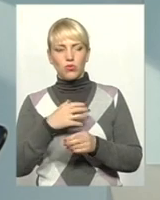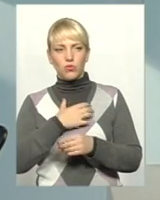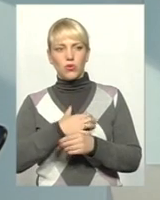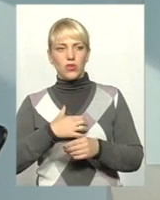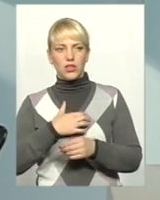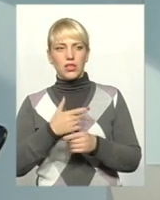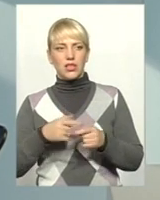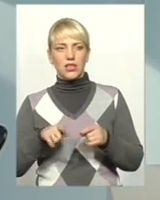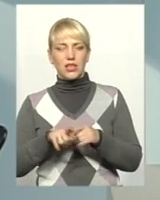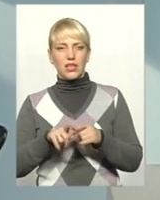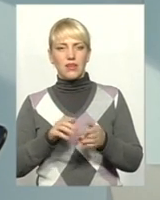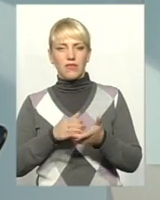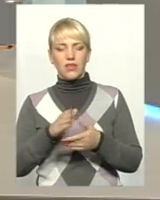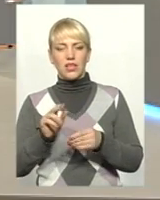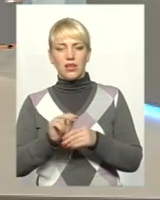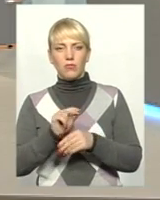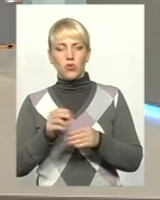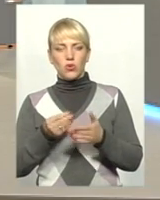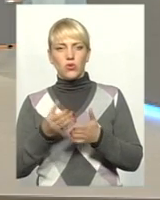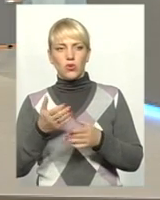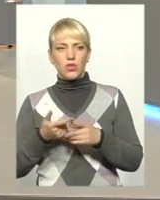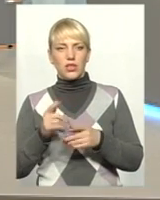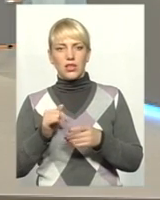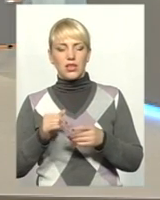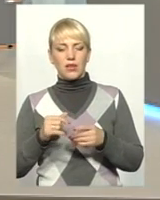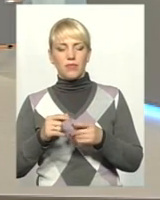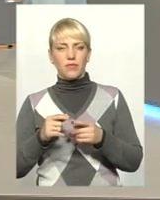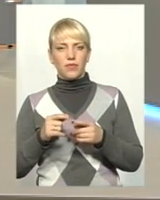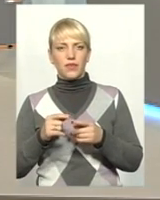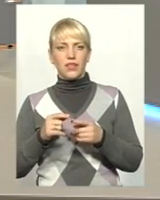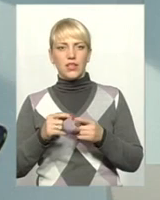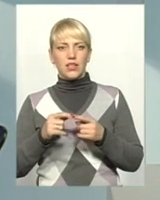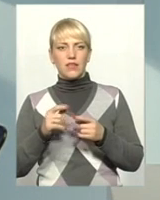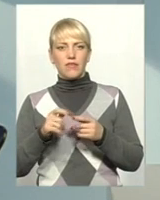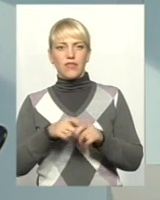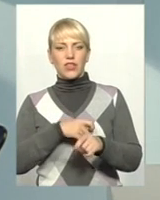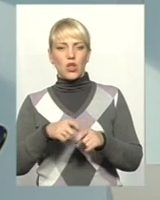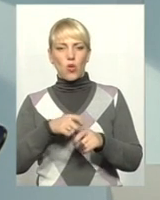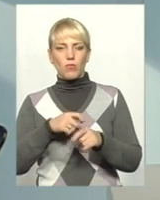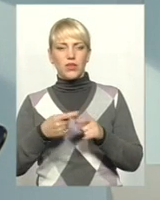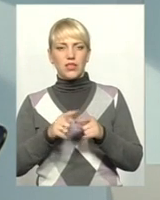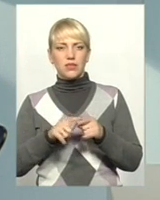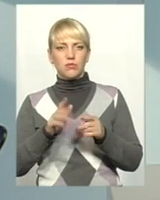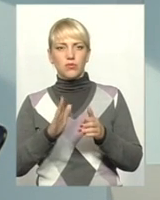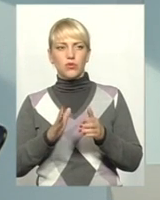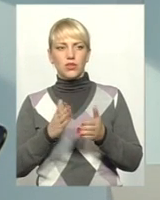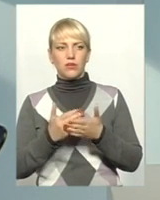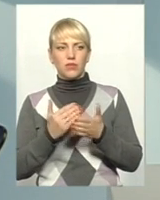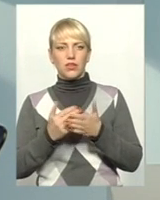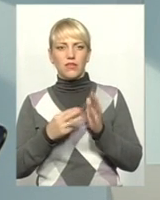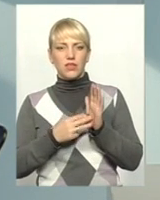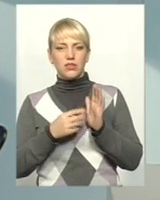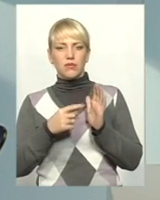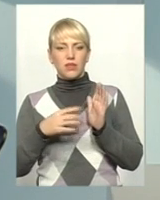його ремонту він дорогий, такий кілометр буде складати в цінах цього, в сьогоднішніх цінах порядка